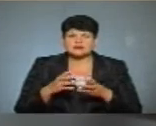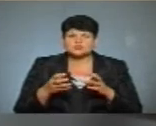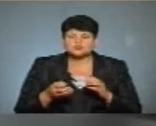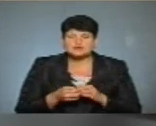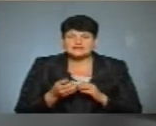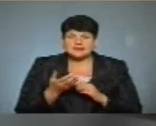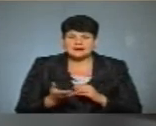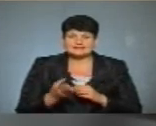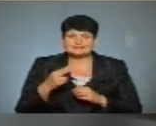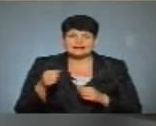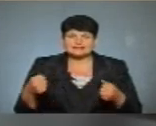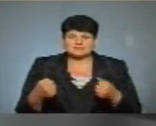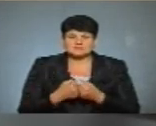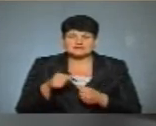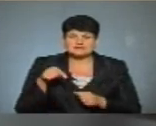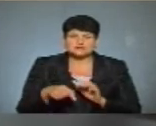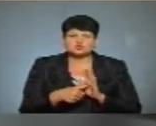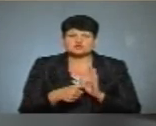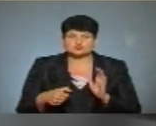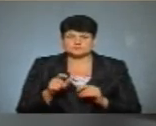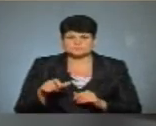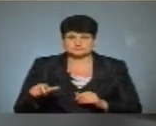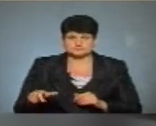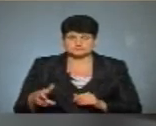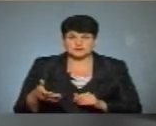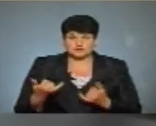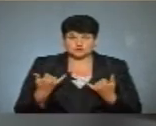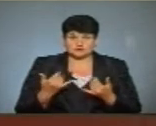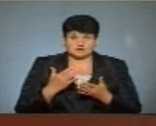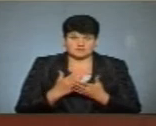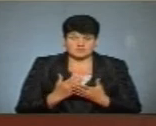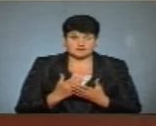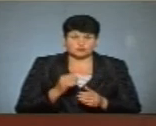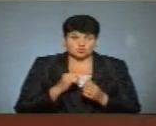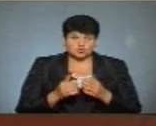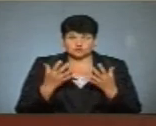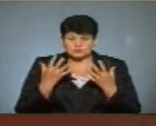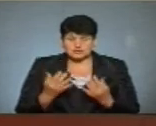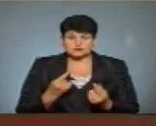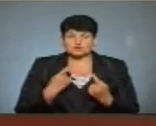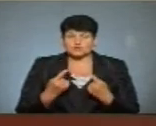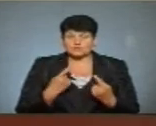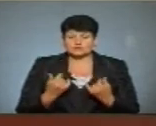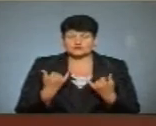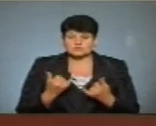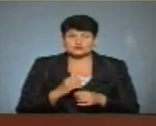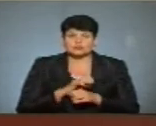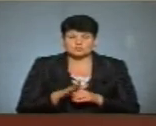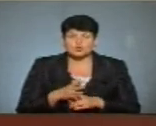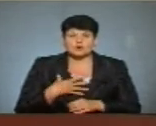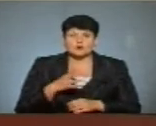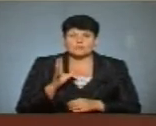результаті ДТП – 1600. І ми сьогодні маємо теж щодня, якщо ми говоримо, сьогодні від ковіду